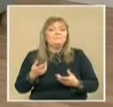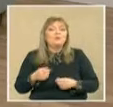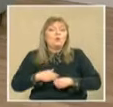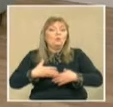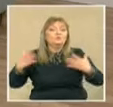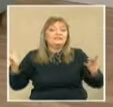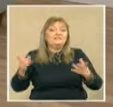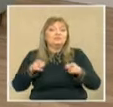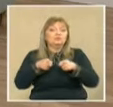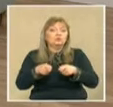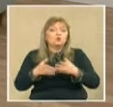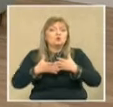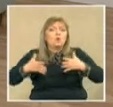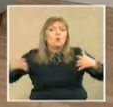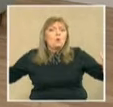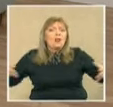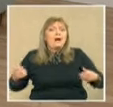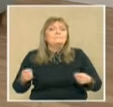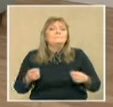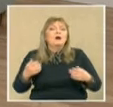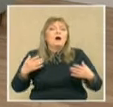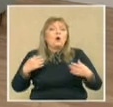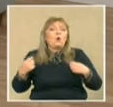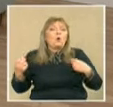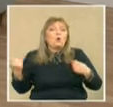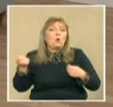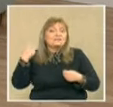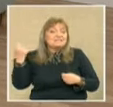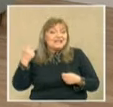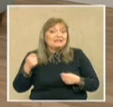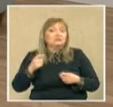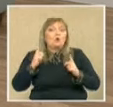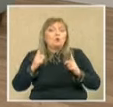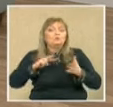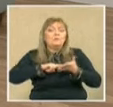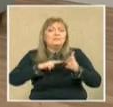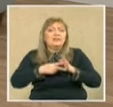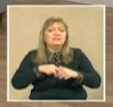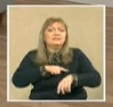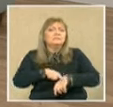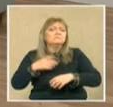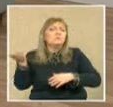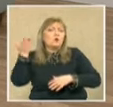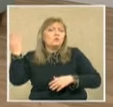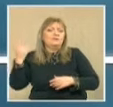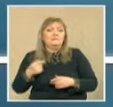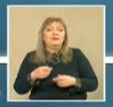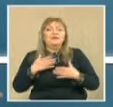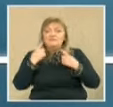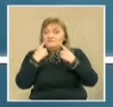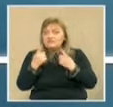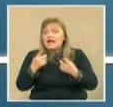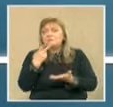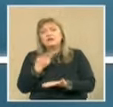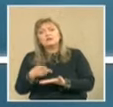събитието, този голям концерт, който беше доста дълго време планиран. Успяхме да видим едно многообразие от музиканти, от